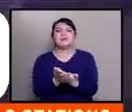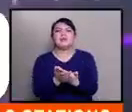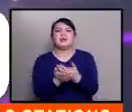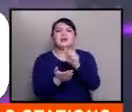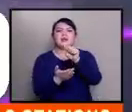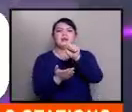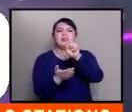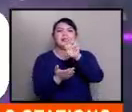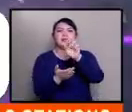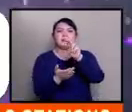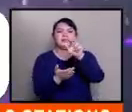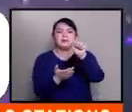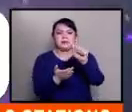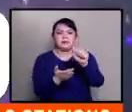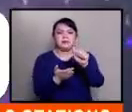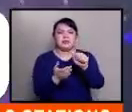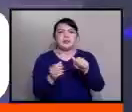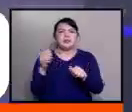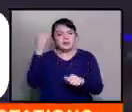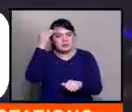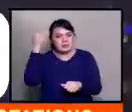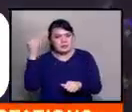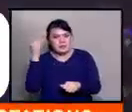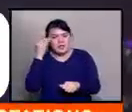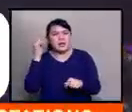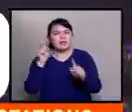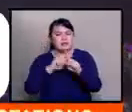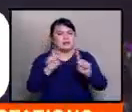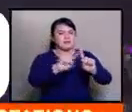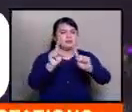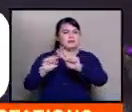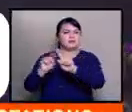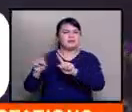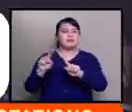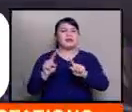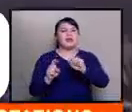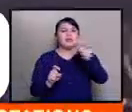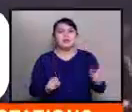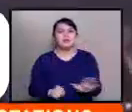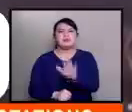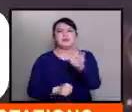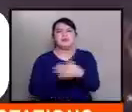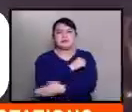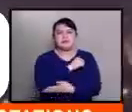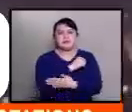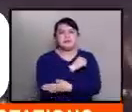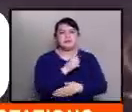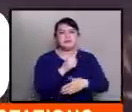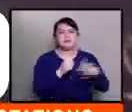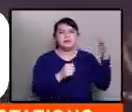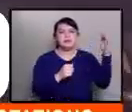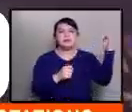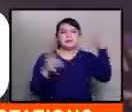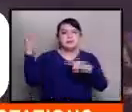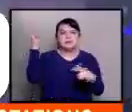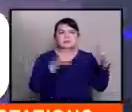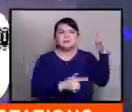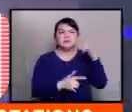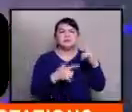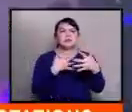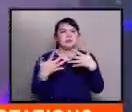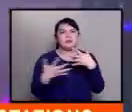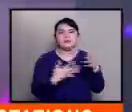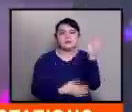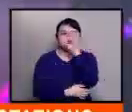Arena. Hindi lang Koreans yan ha, kundi mga fans mula sa iba't ibang Asian countries, kabilang na ang mga Pilipino.